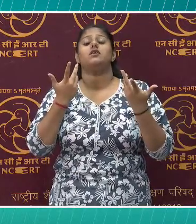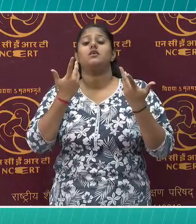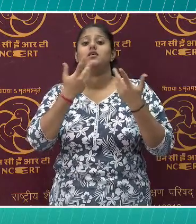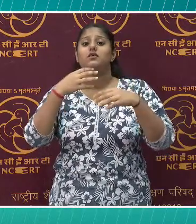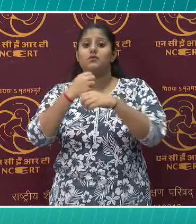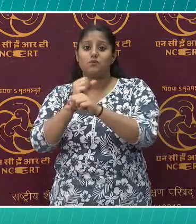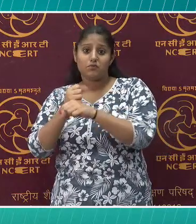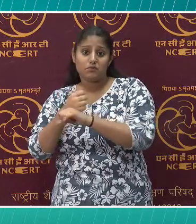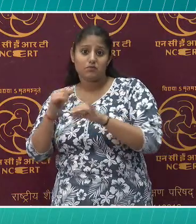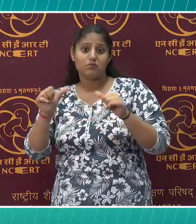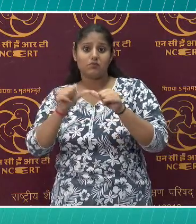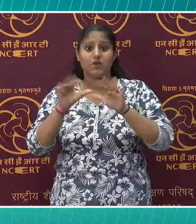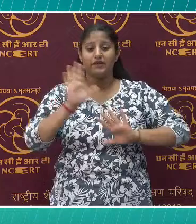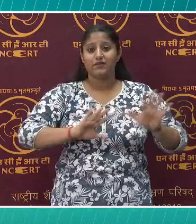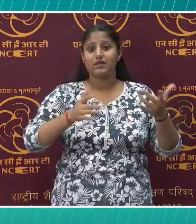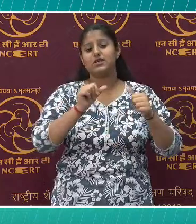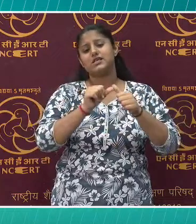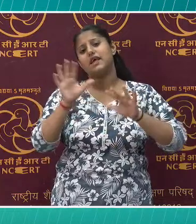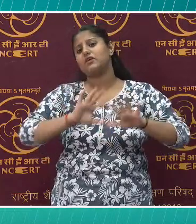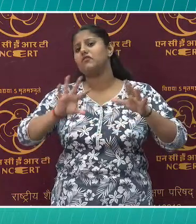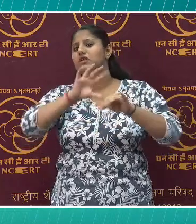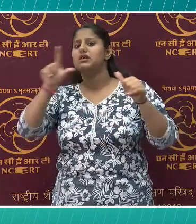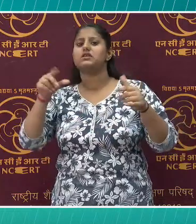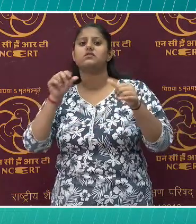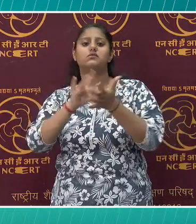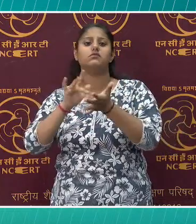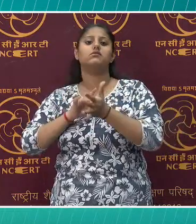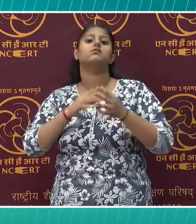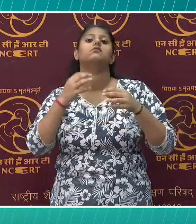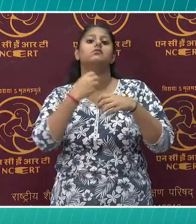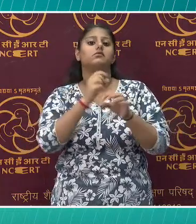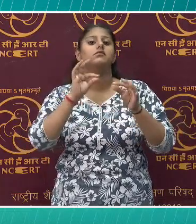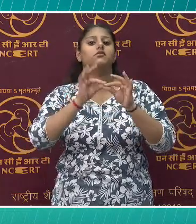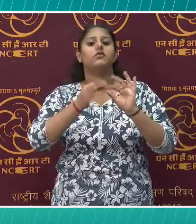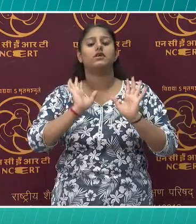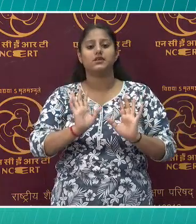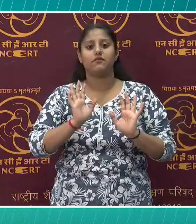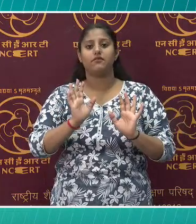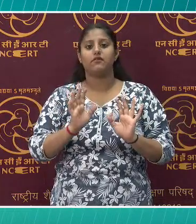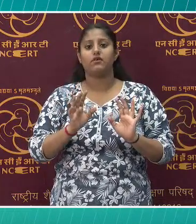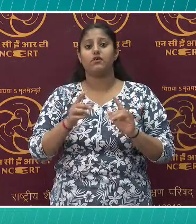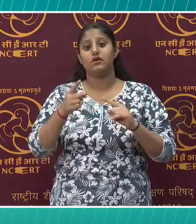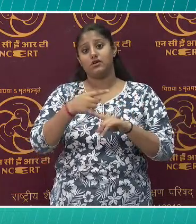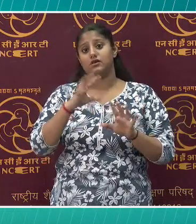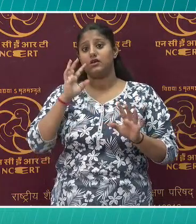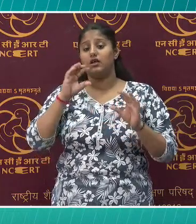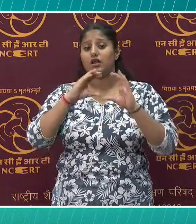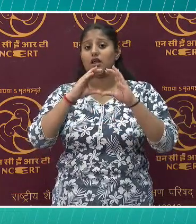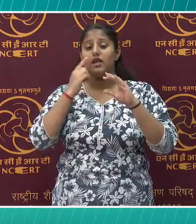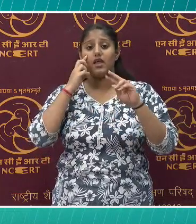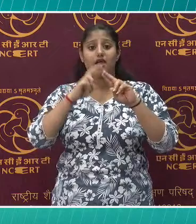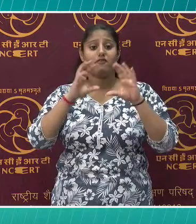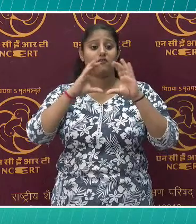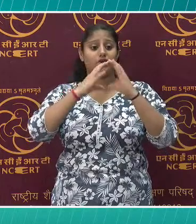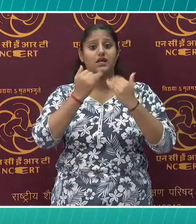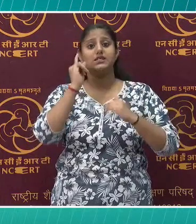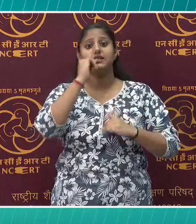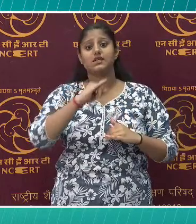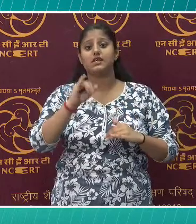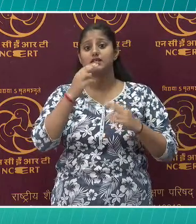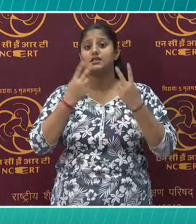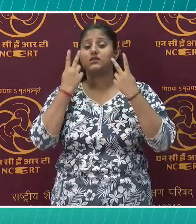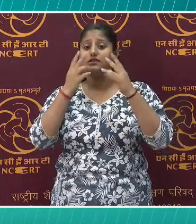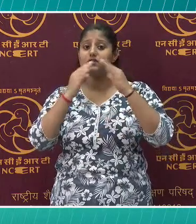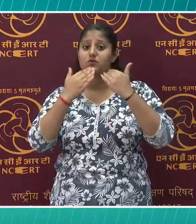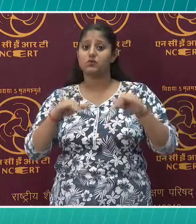तो कलाएं जो है हर चीज़ में समाहित है. तो ये सबसे बड़ी बात है. और क्लास 6 का जब हम देख रहे हैं तो वी विल